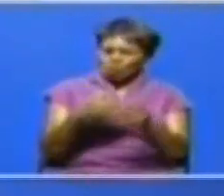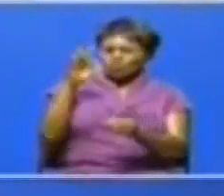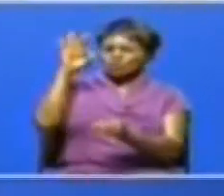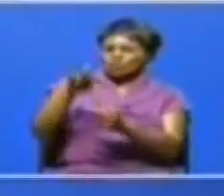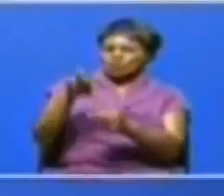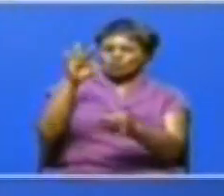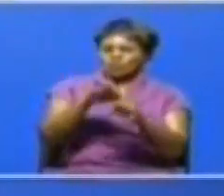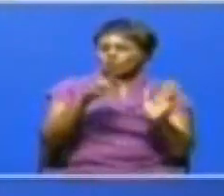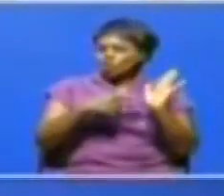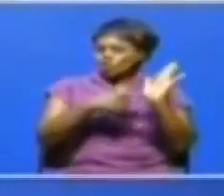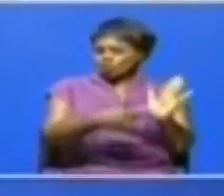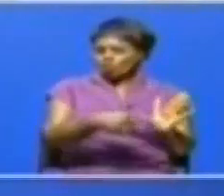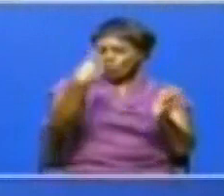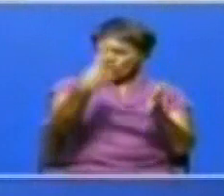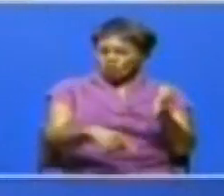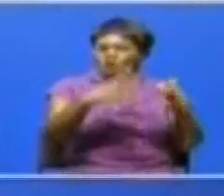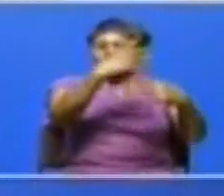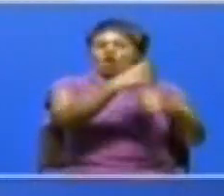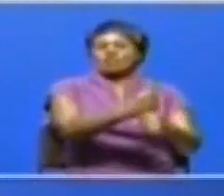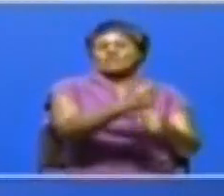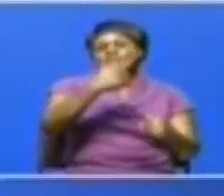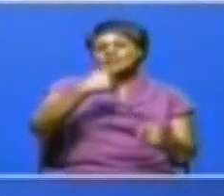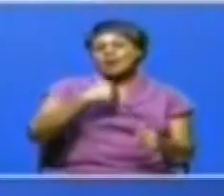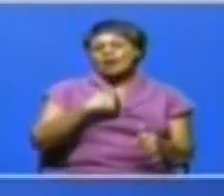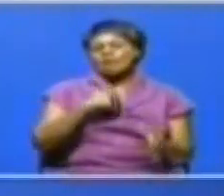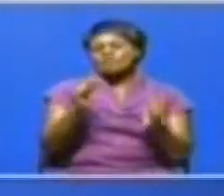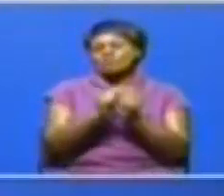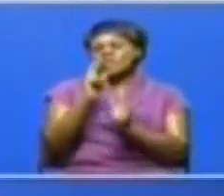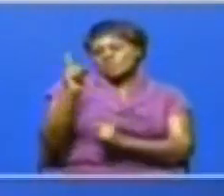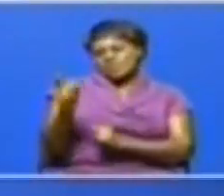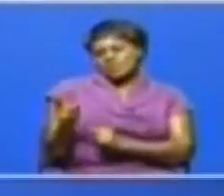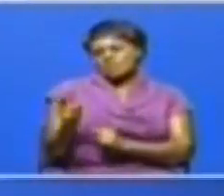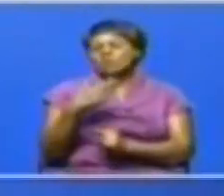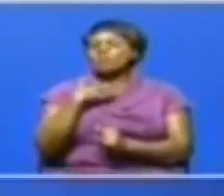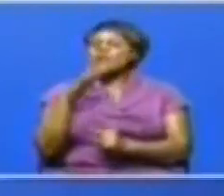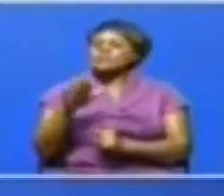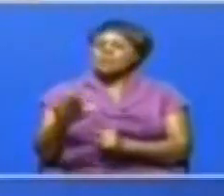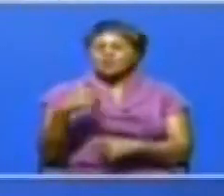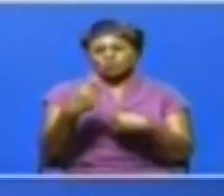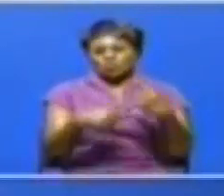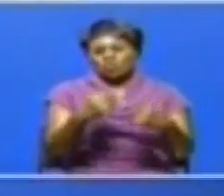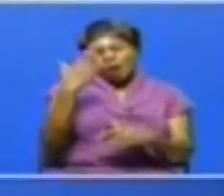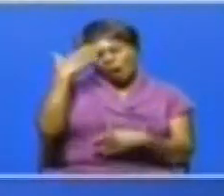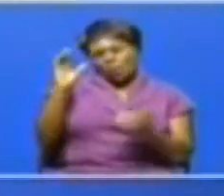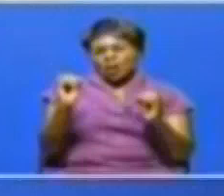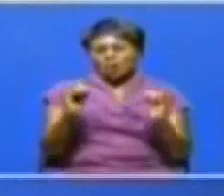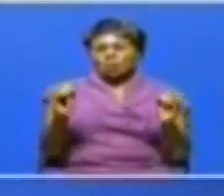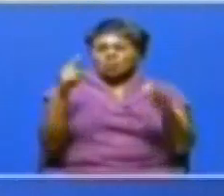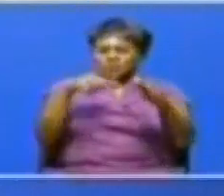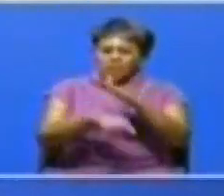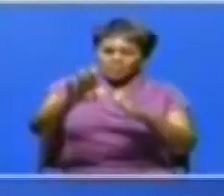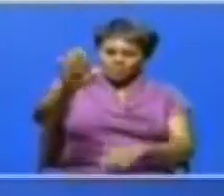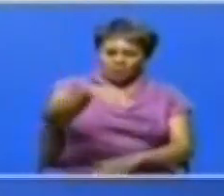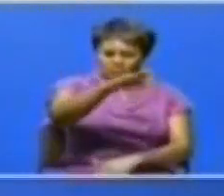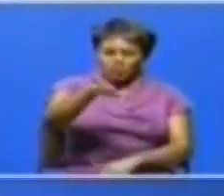kura kuonyesha kwamba wako na imani na yeye na tungetaka aendelee. Na sijui mkielekea bungeni,